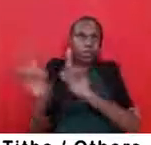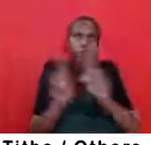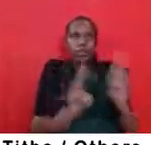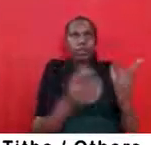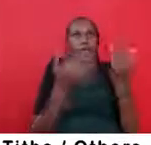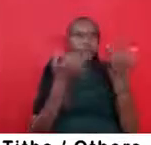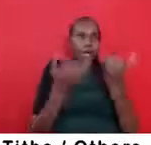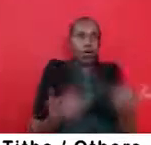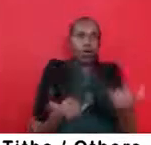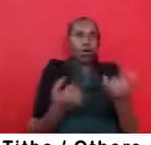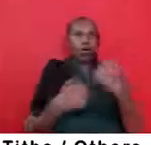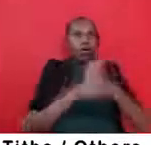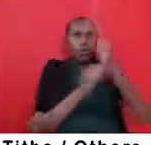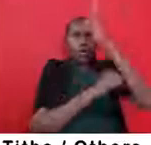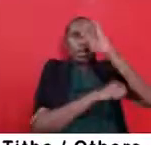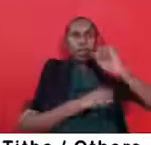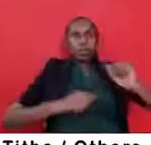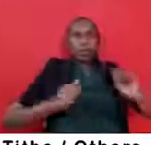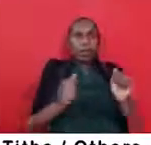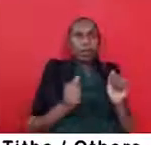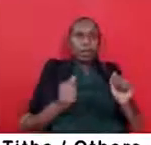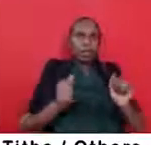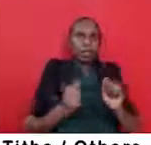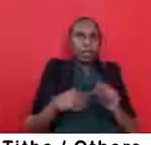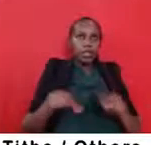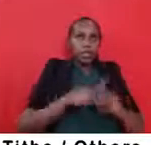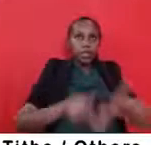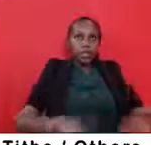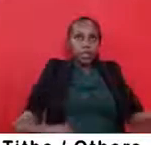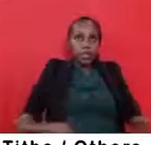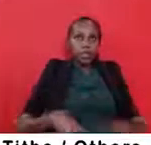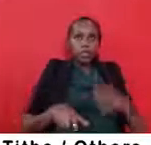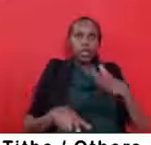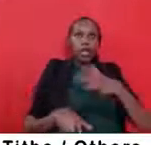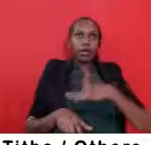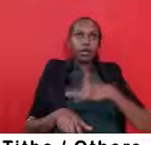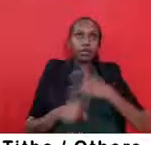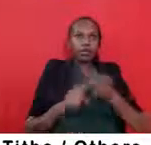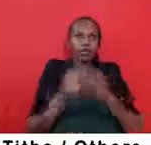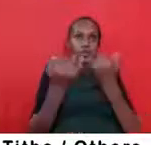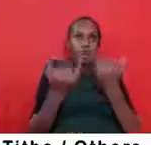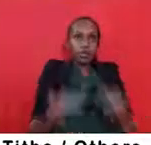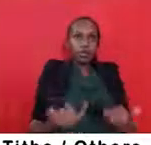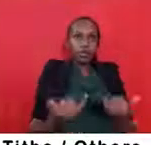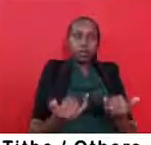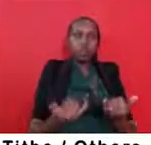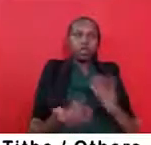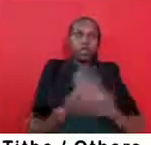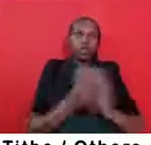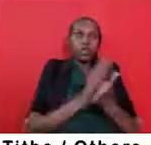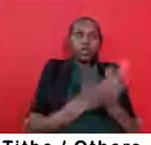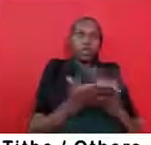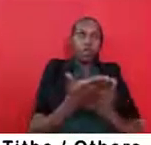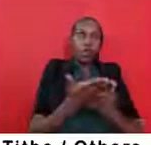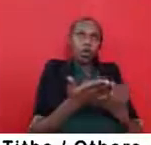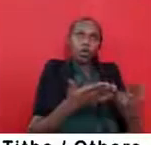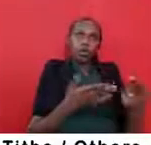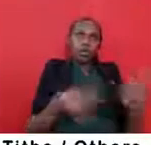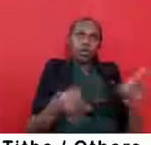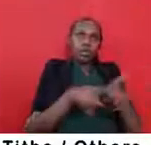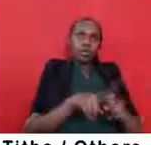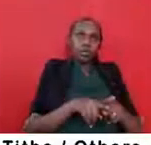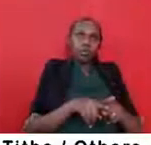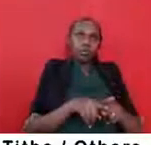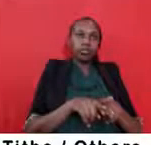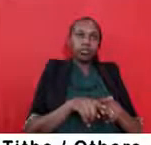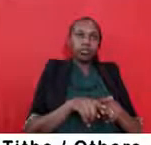tunayoyatenda sasa ya mpendeze, na maisha yetu ya tangu sasa yawe safi na